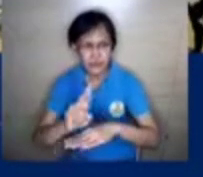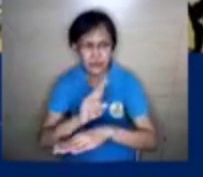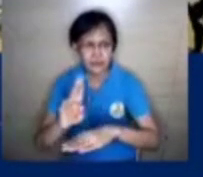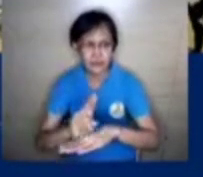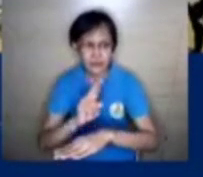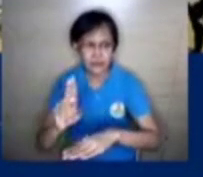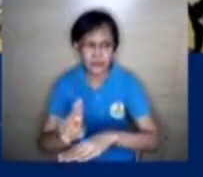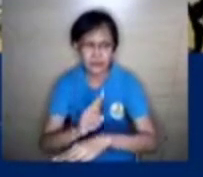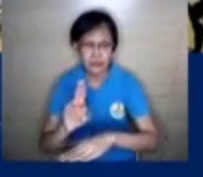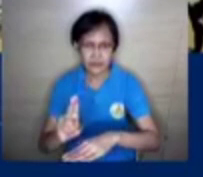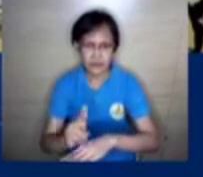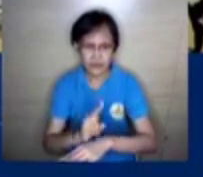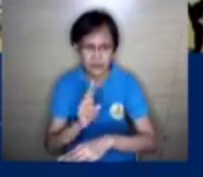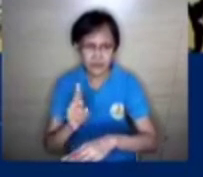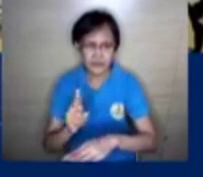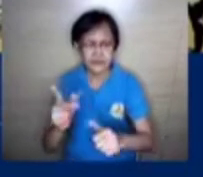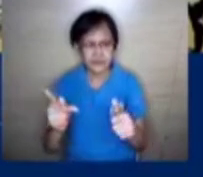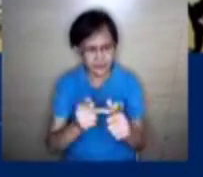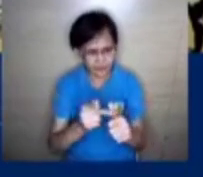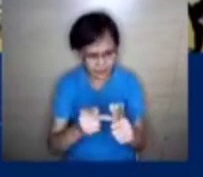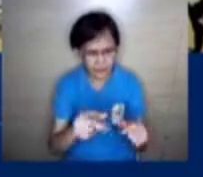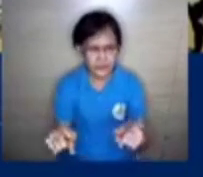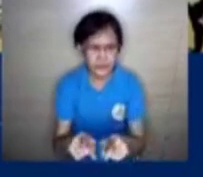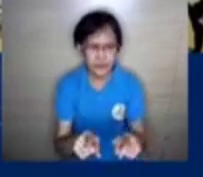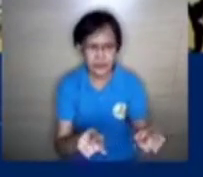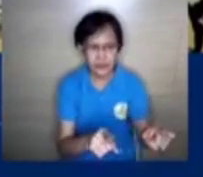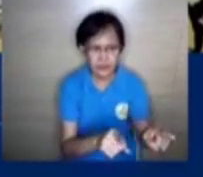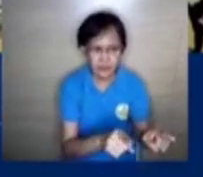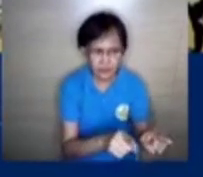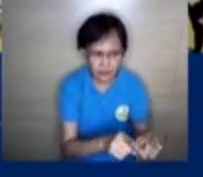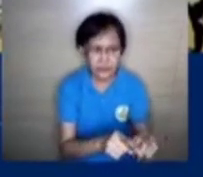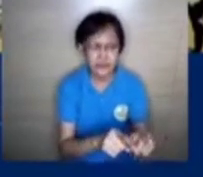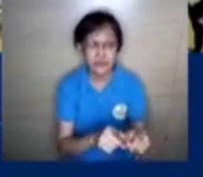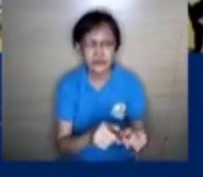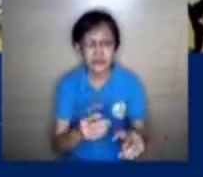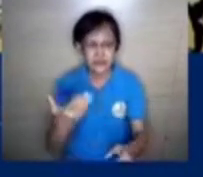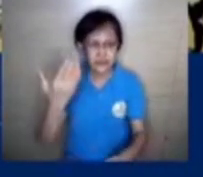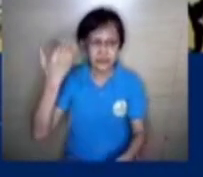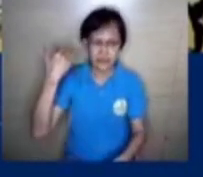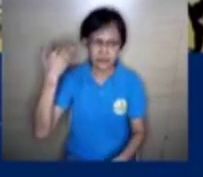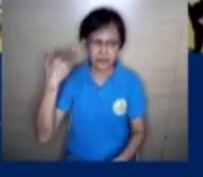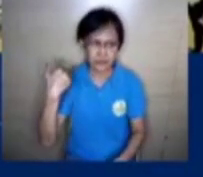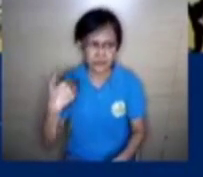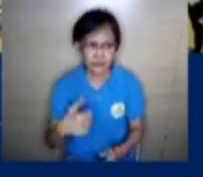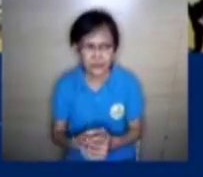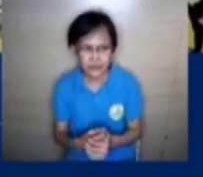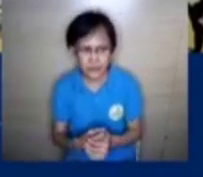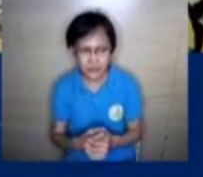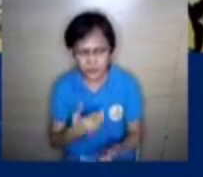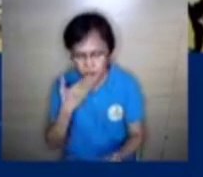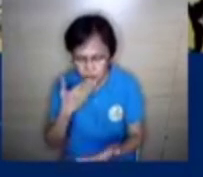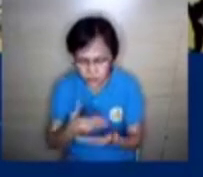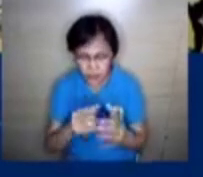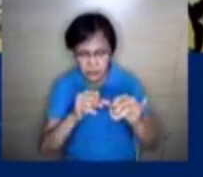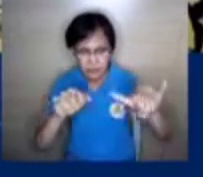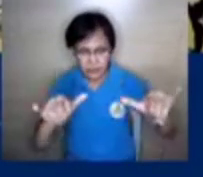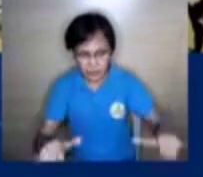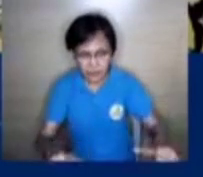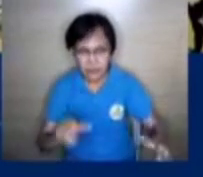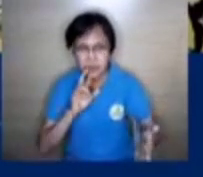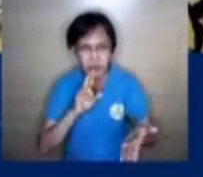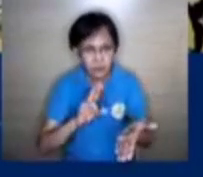internal housekeeping ay prioridad po natin mula't simula. Sa 2020 COA Annual Audit Report